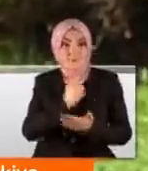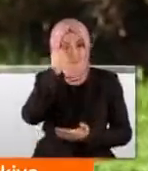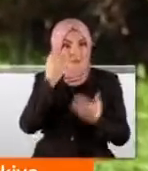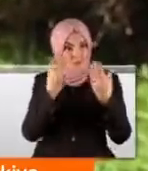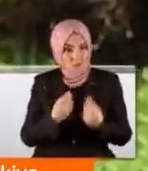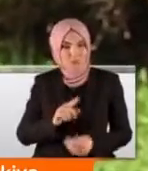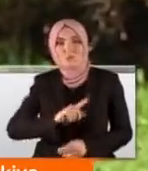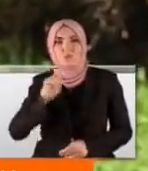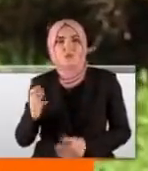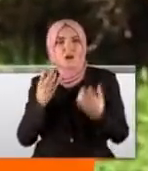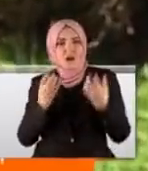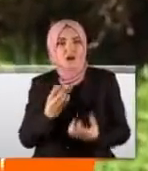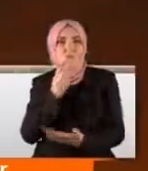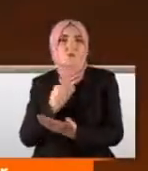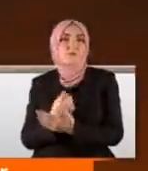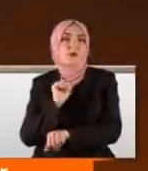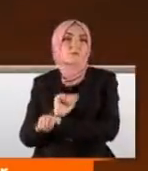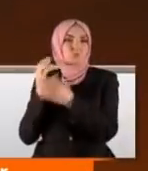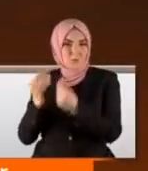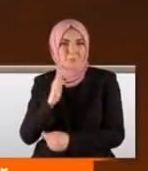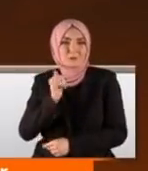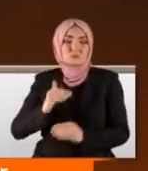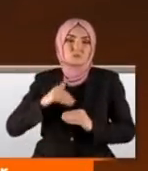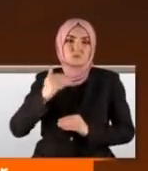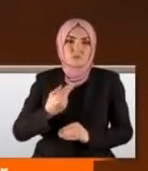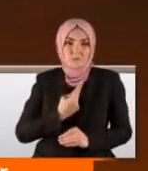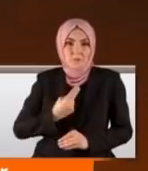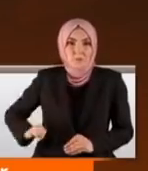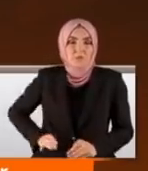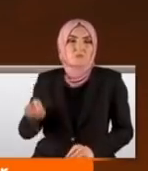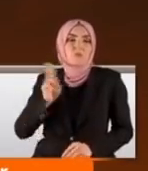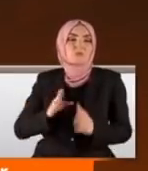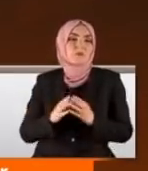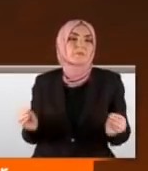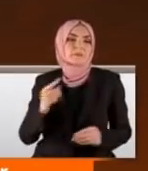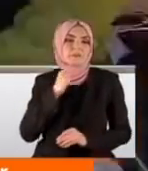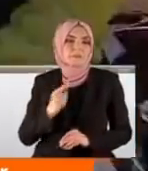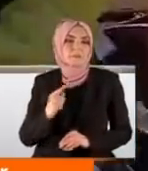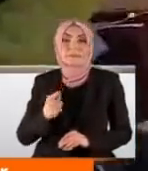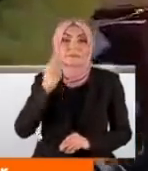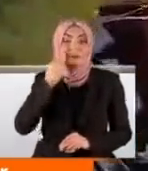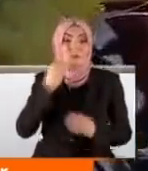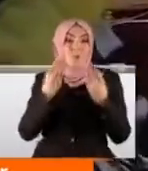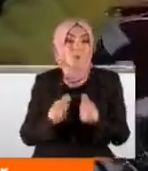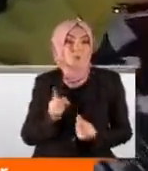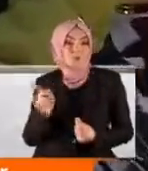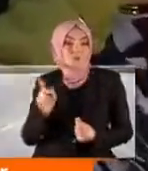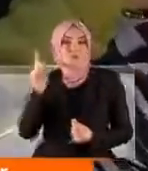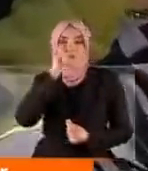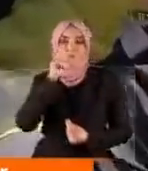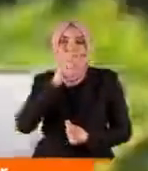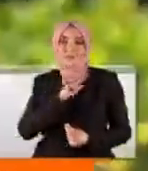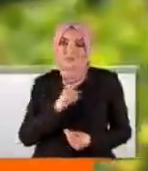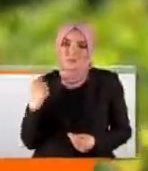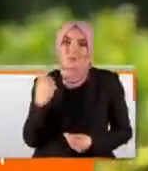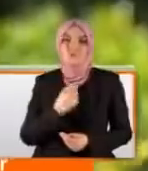aldı. 5 gün sonra benim oğlumu kaybettim. Davada Akın Kutlu'nun aleyhine tanıklık ettiği için öldürülmek istendiğini söyleyen Batuhan